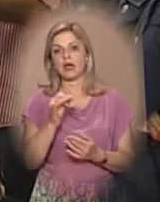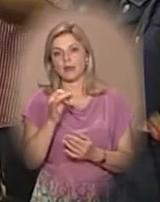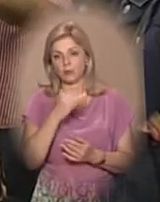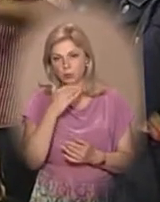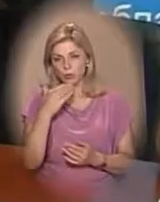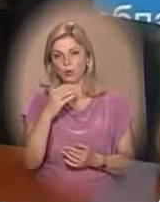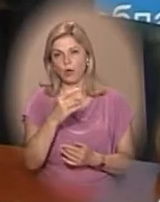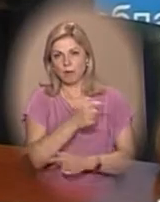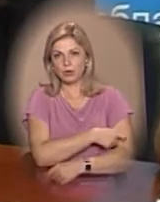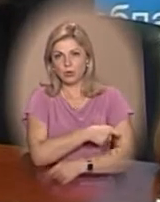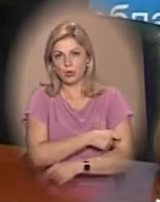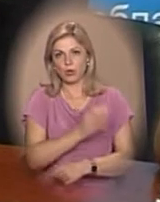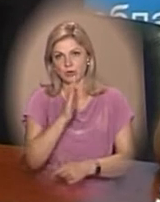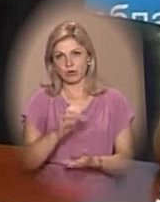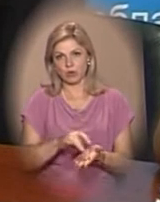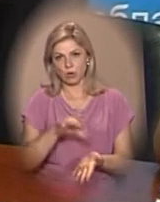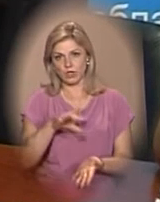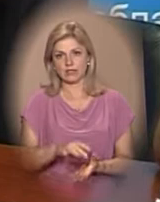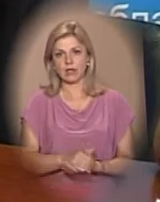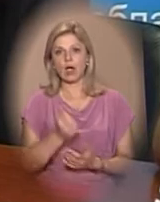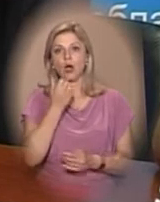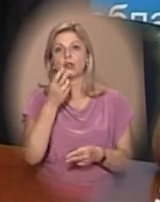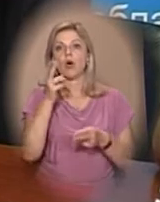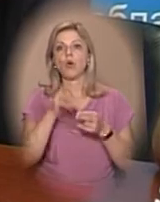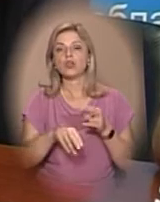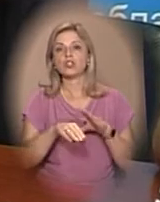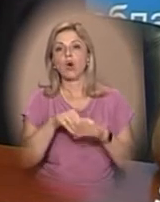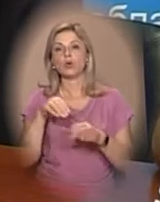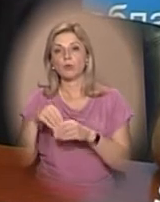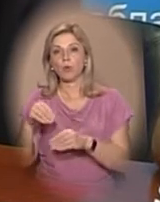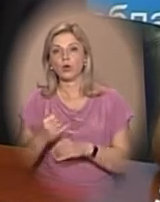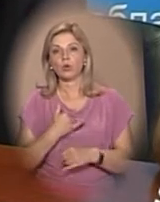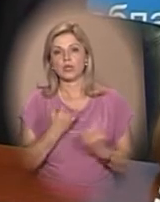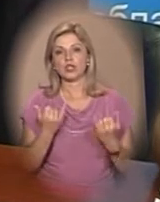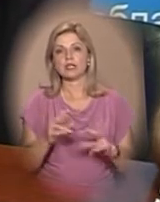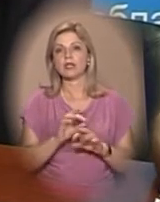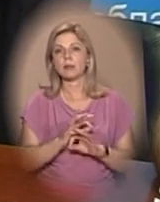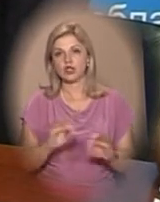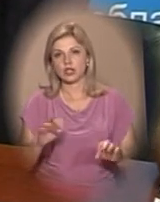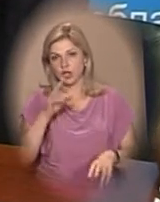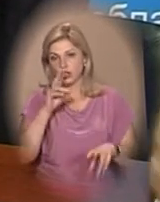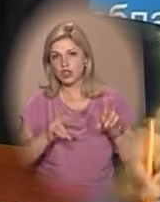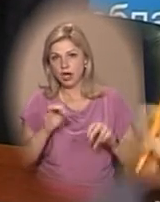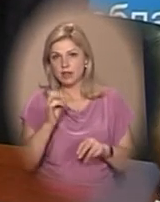вулиці столиці. Після того, як закінчиться відбір, у нас замечательний шанс, тому що